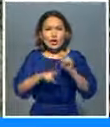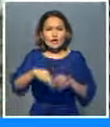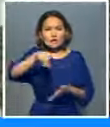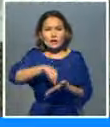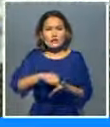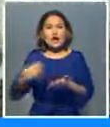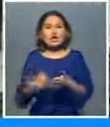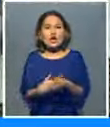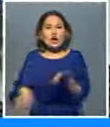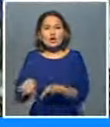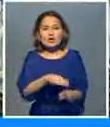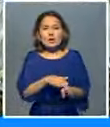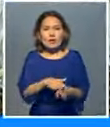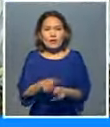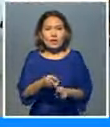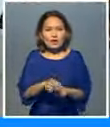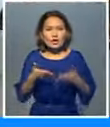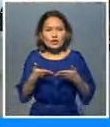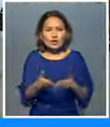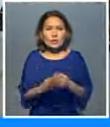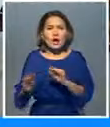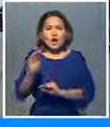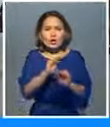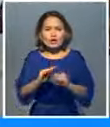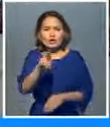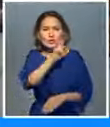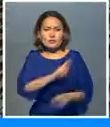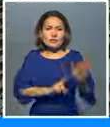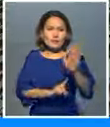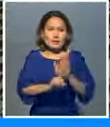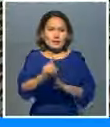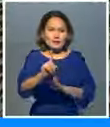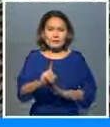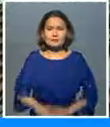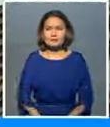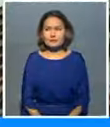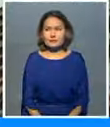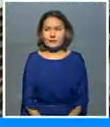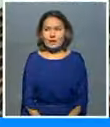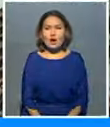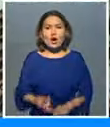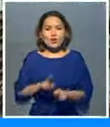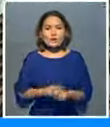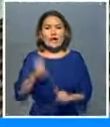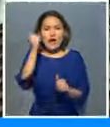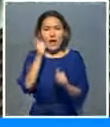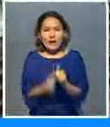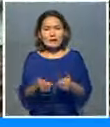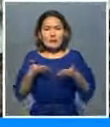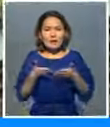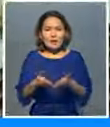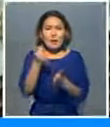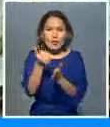Қазір жаңа жобаны қолға алып, кезекті катерді құрастыруға кіріскен. Әрбір кеме бөлшектен шығады. Мына